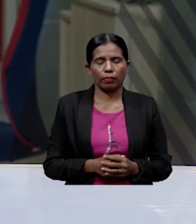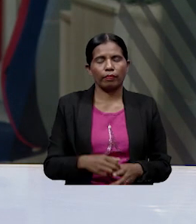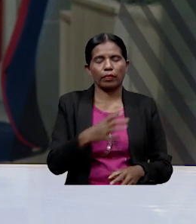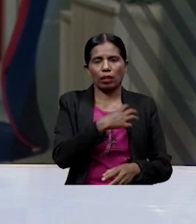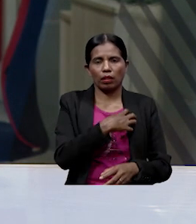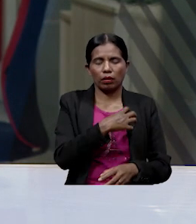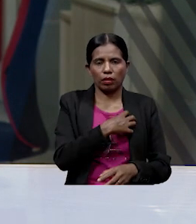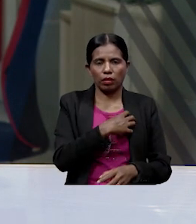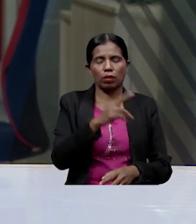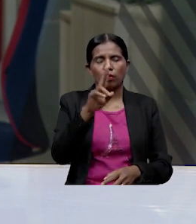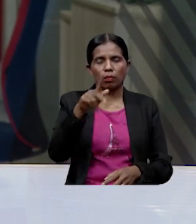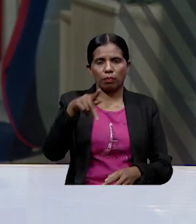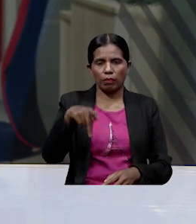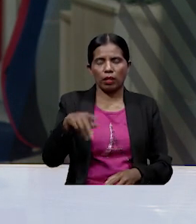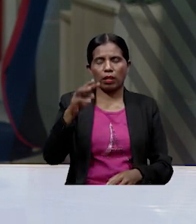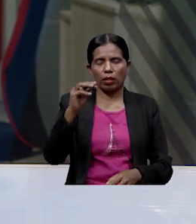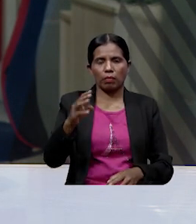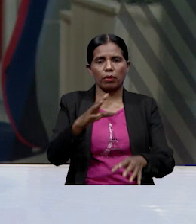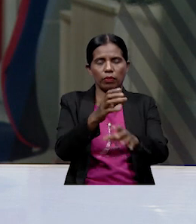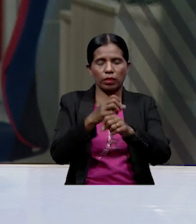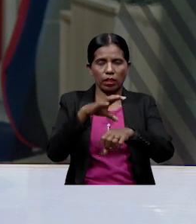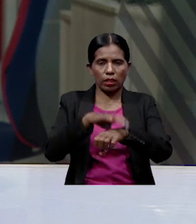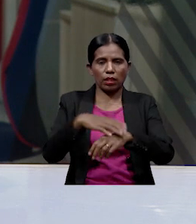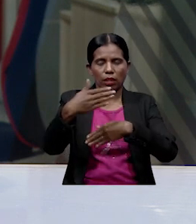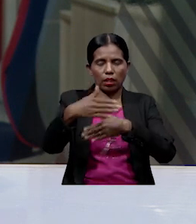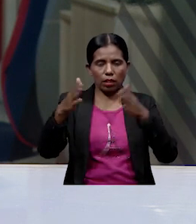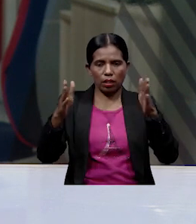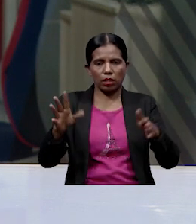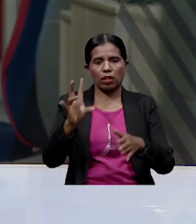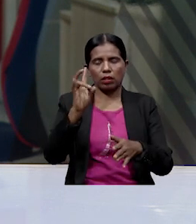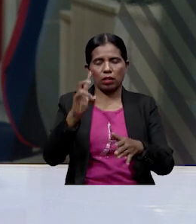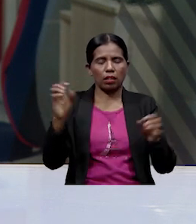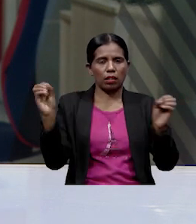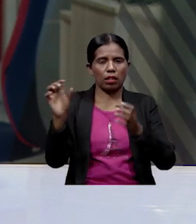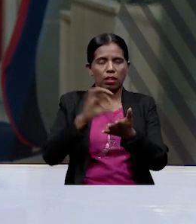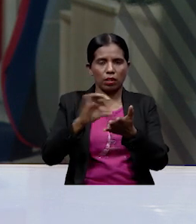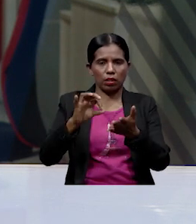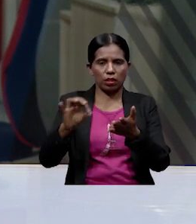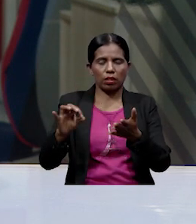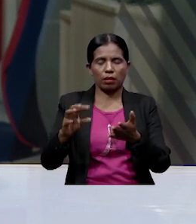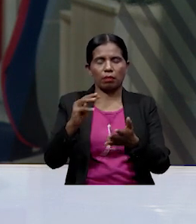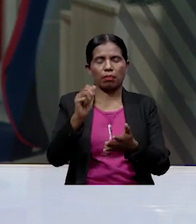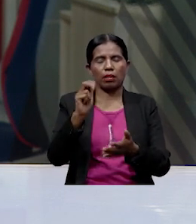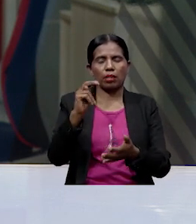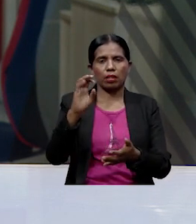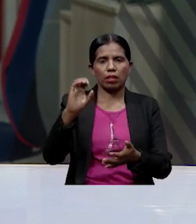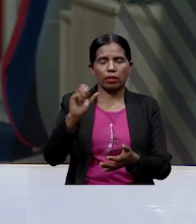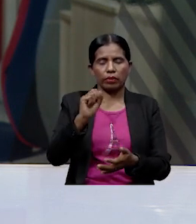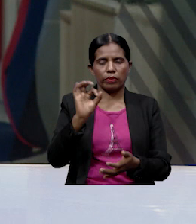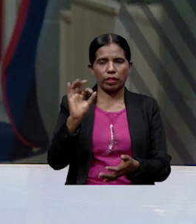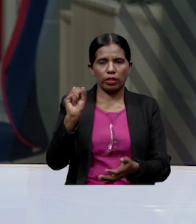Peniteli UPM prende Caixa Ritu nebemak la resista iha manifesto.